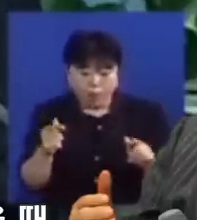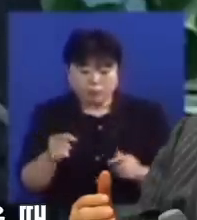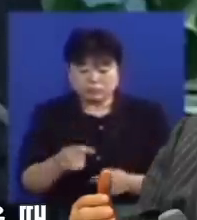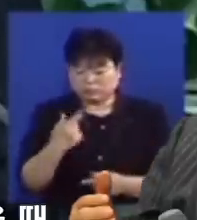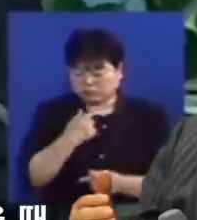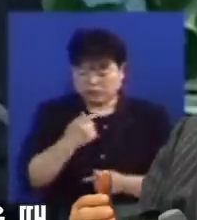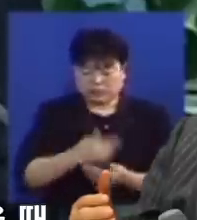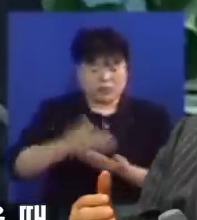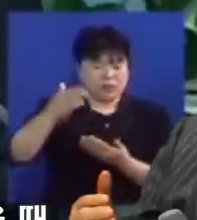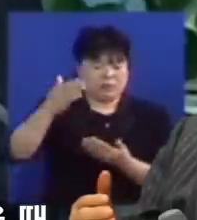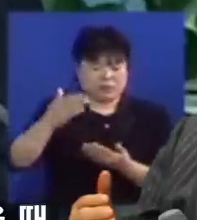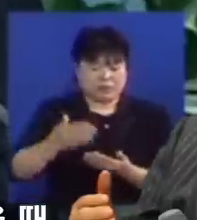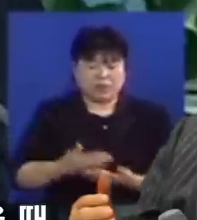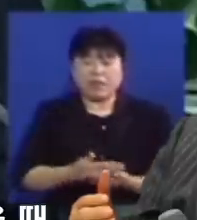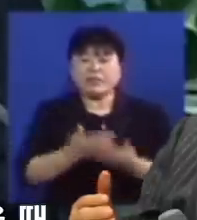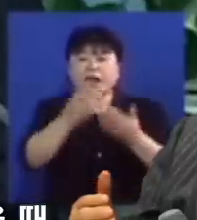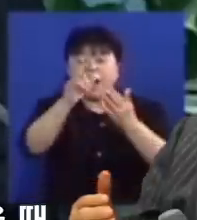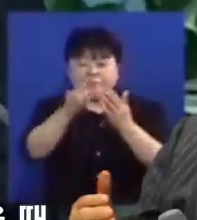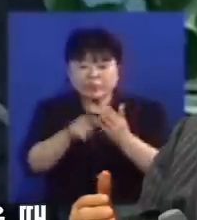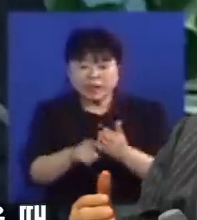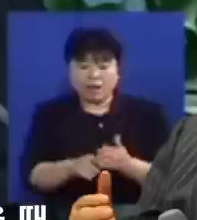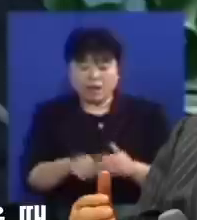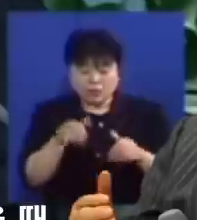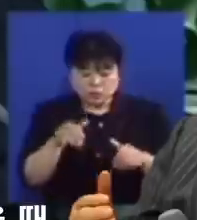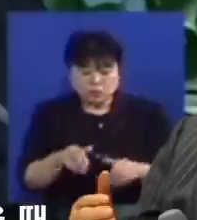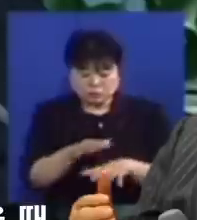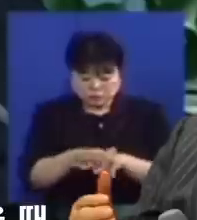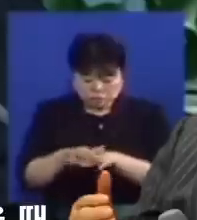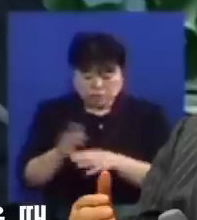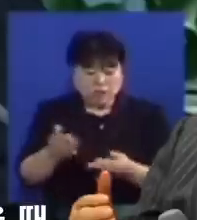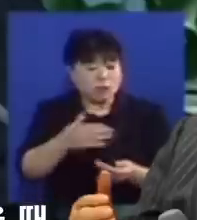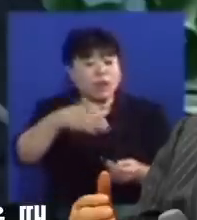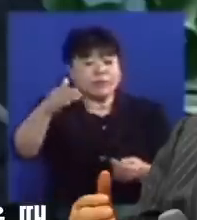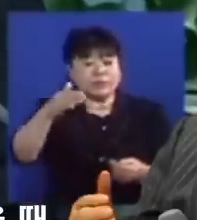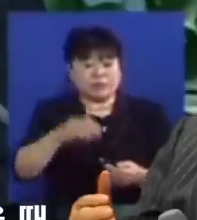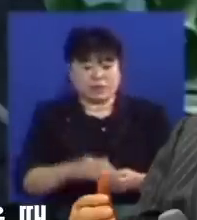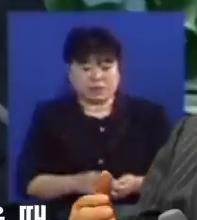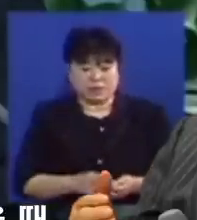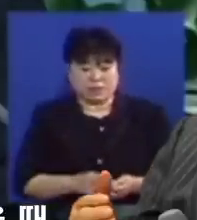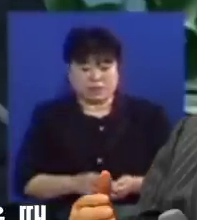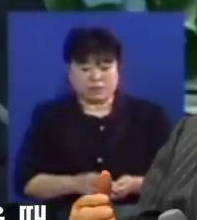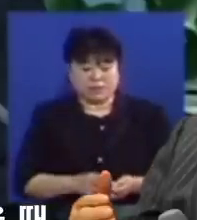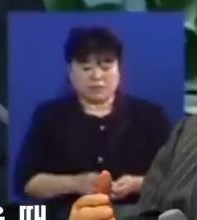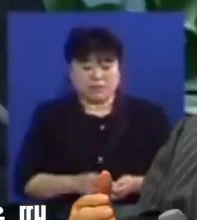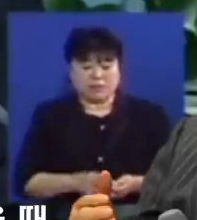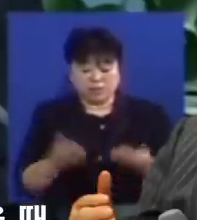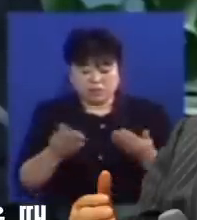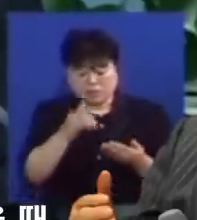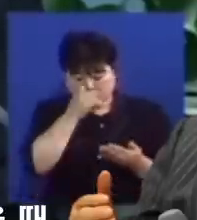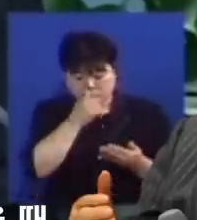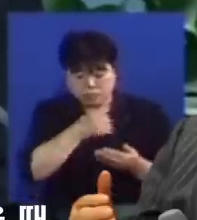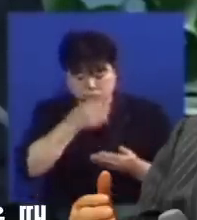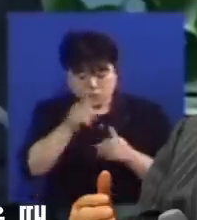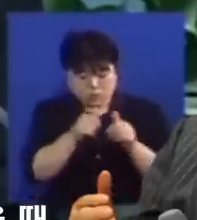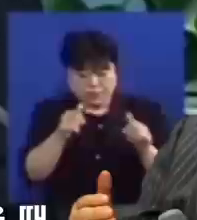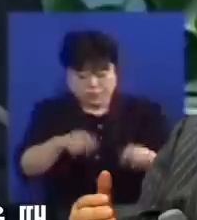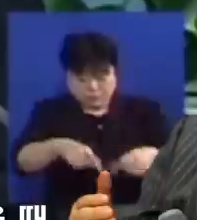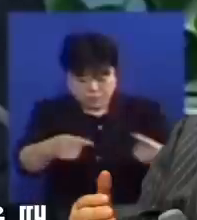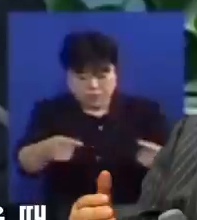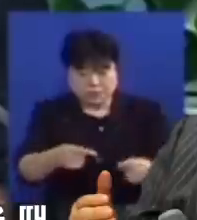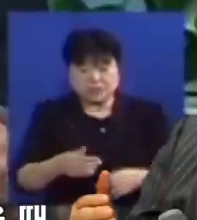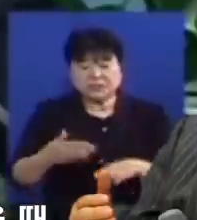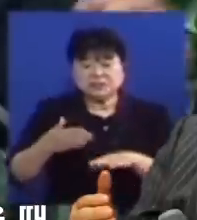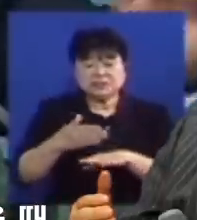저항했습니다. 하루는 대낮에 다 종들이 들로 일하러 갔는데 대청마루에 할 일이 있어서 요셉이 갔는데 늦잠을